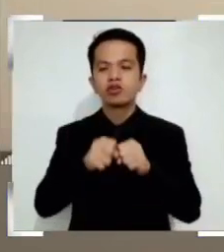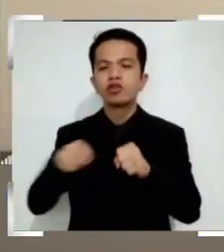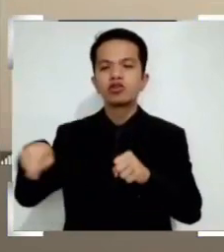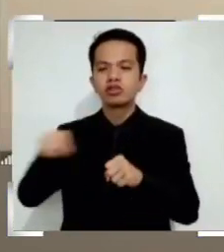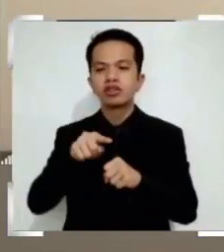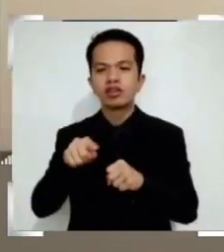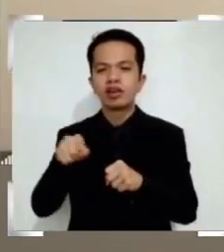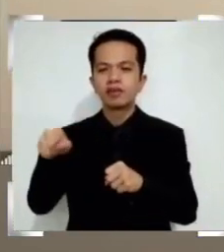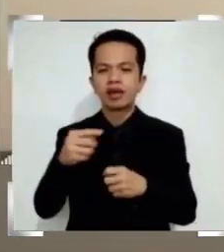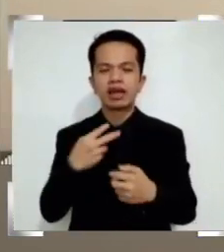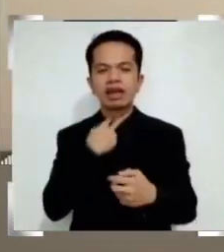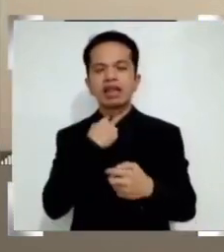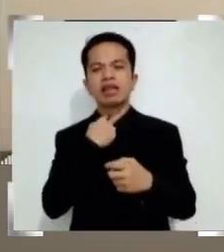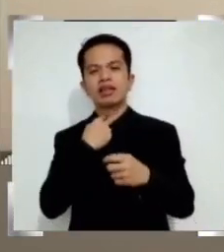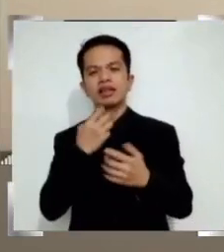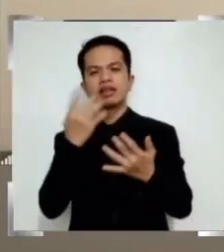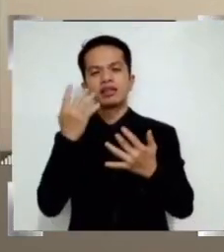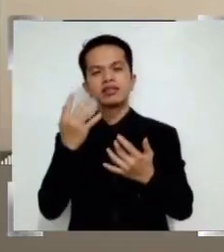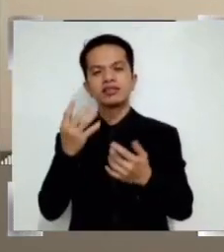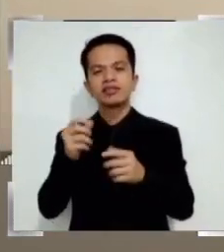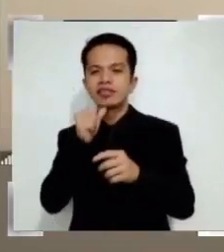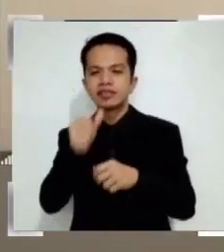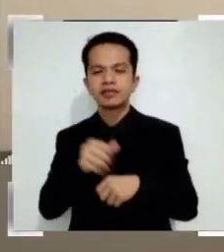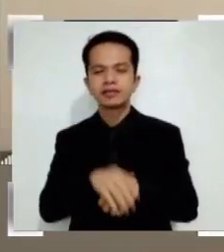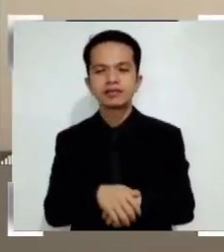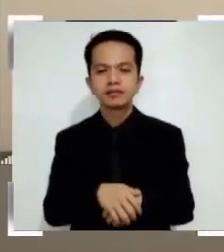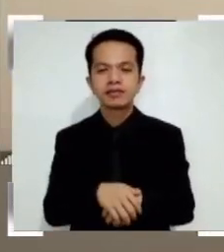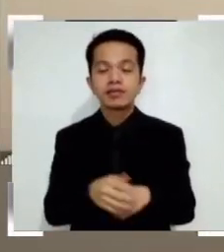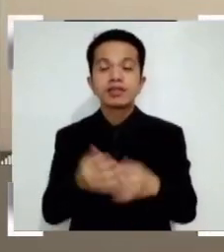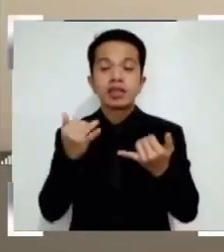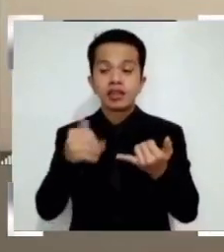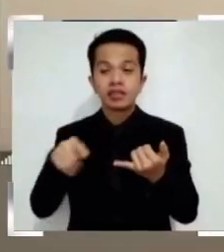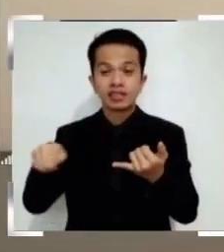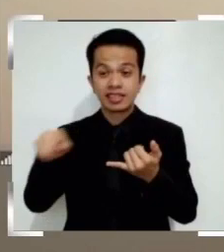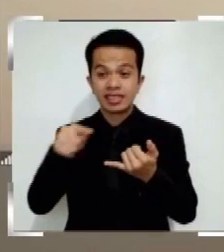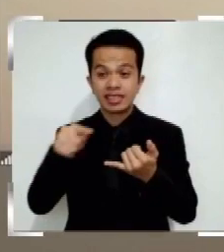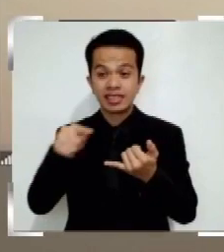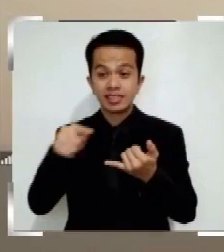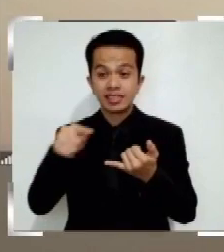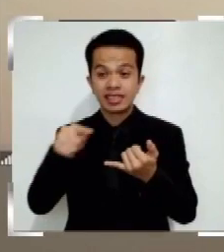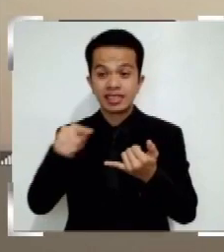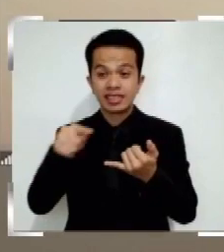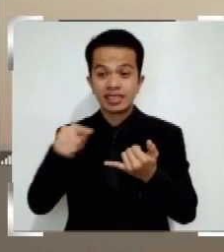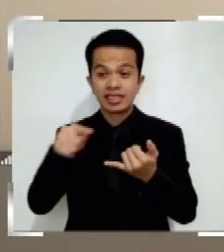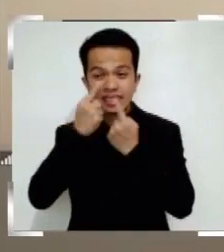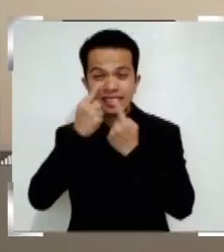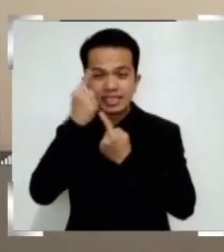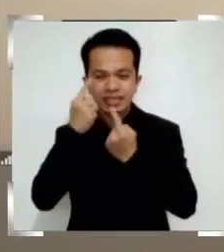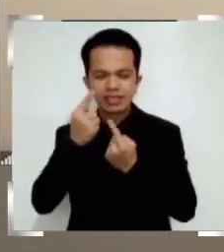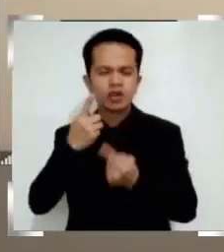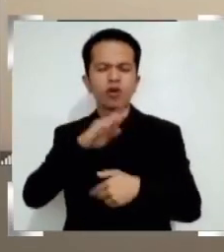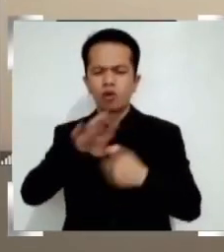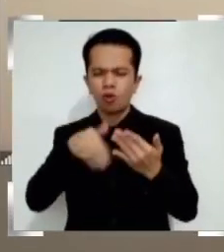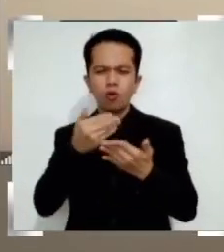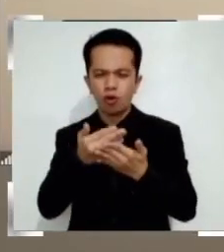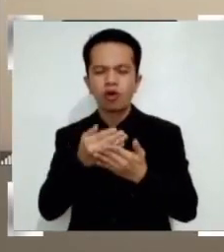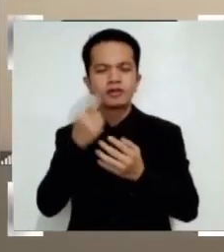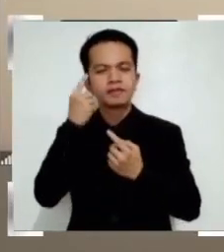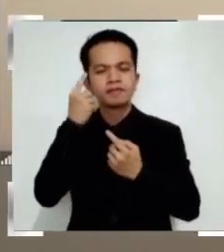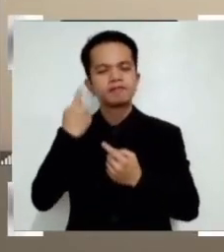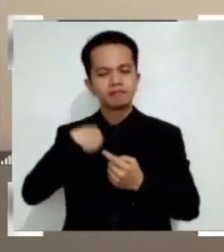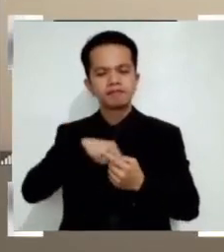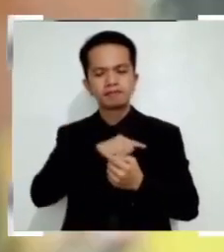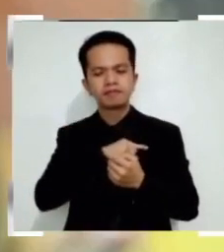assured that their concerns that have been raised will be taken up. All of these had been taken into consideration by